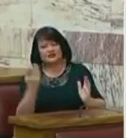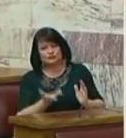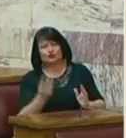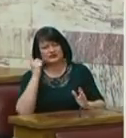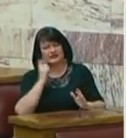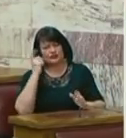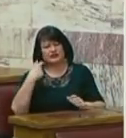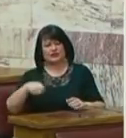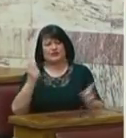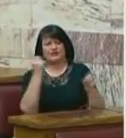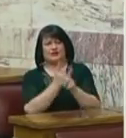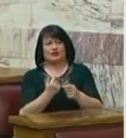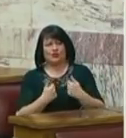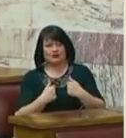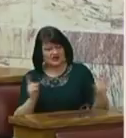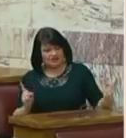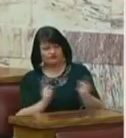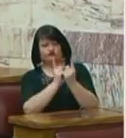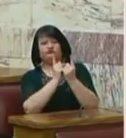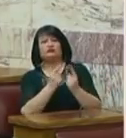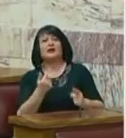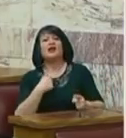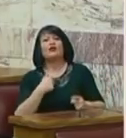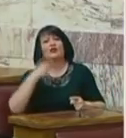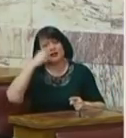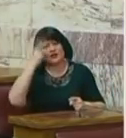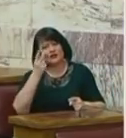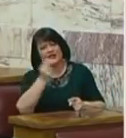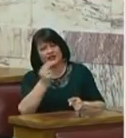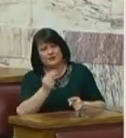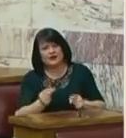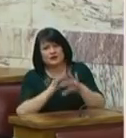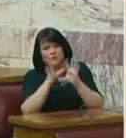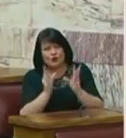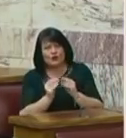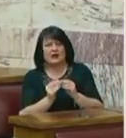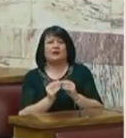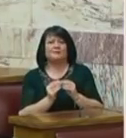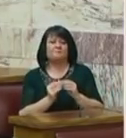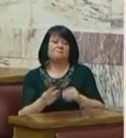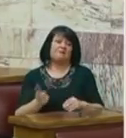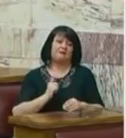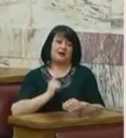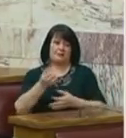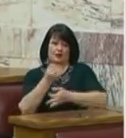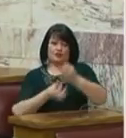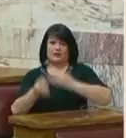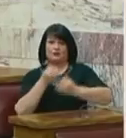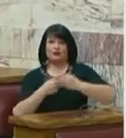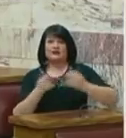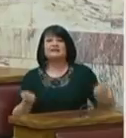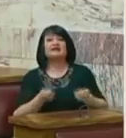ειδικότητας. Με βρίσκετε μπροστά σας στα θέματα των δικαιωμάτων, γιατί δεν περιμένω από εσάς να μου πείτε τι θα κάνουμε στο